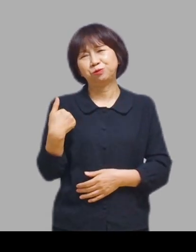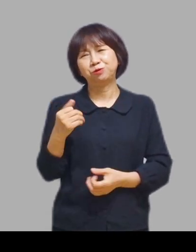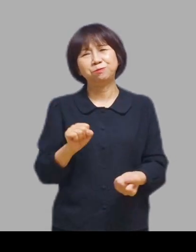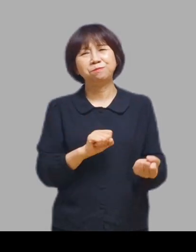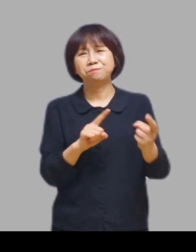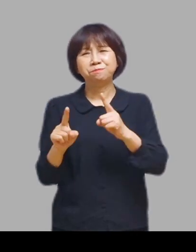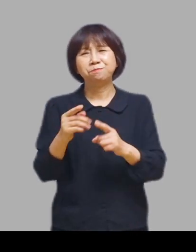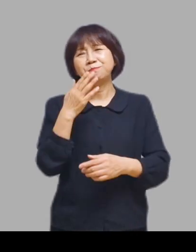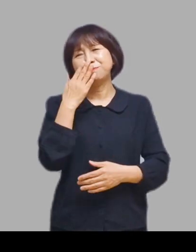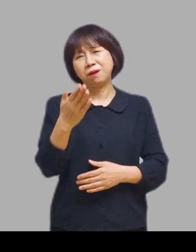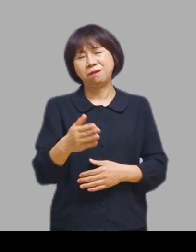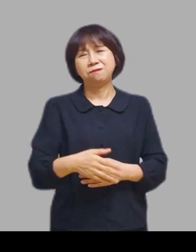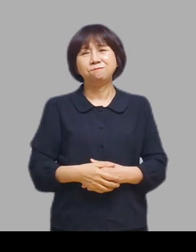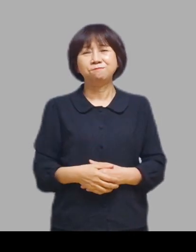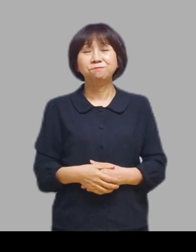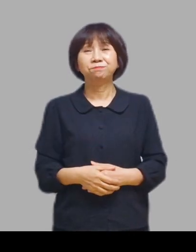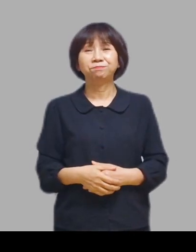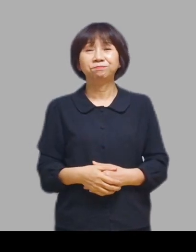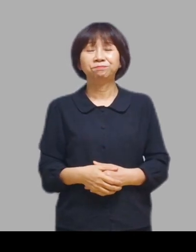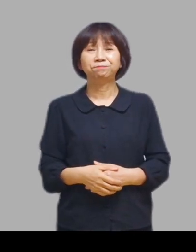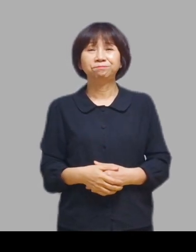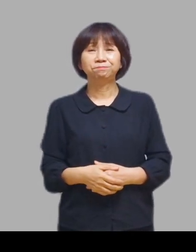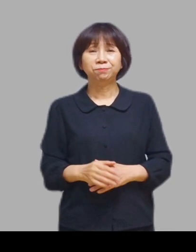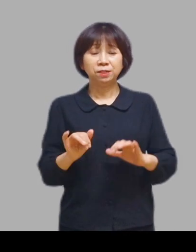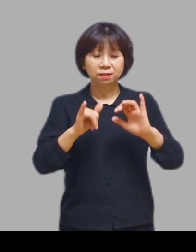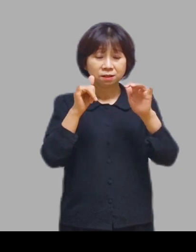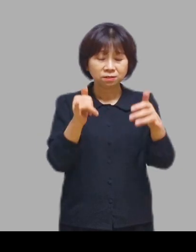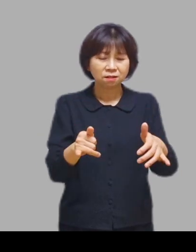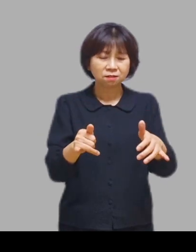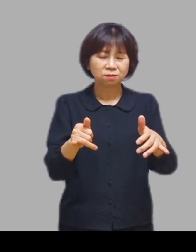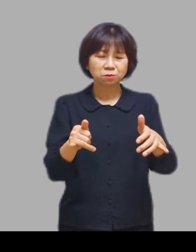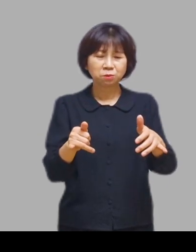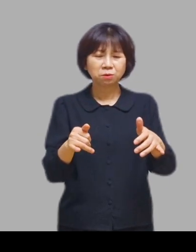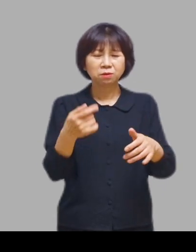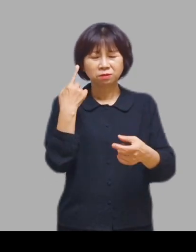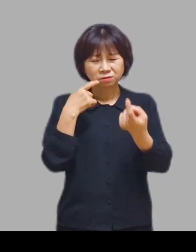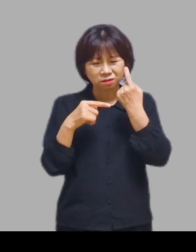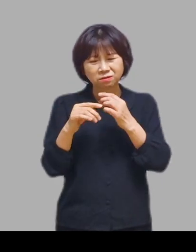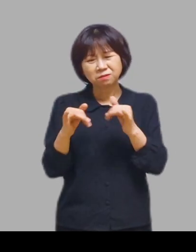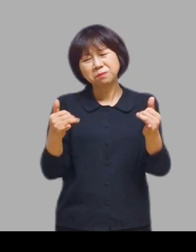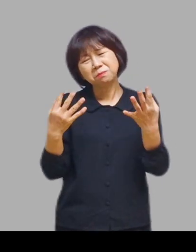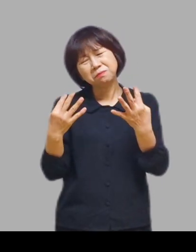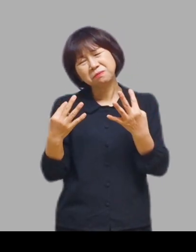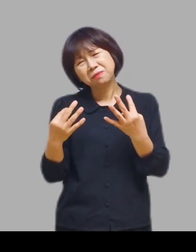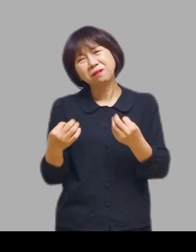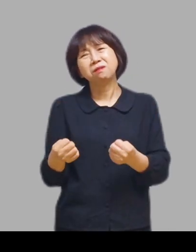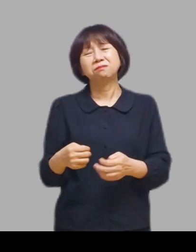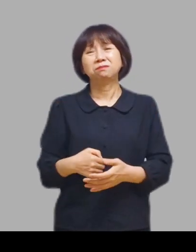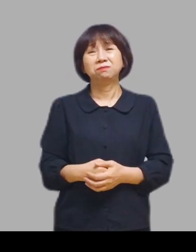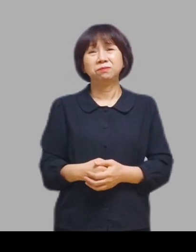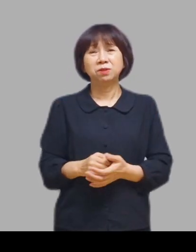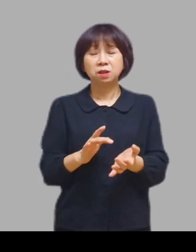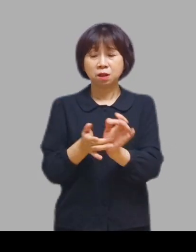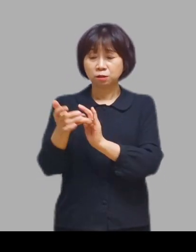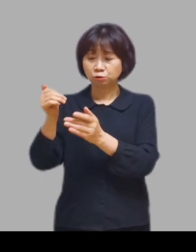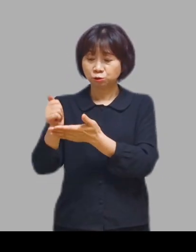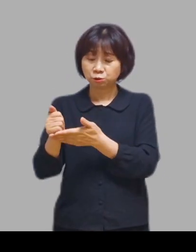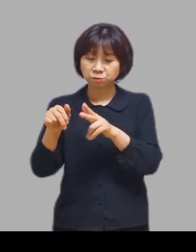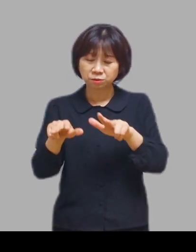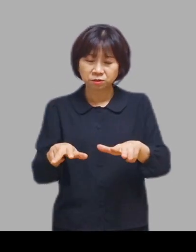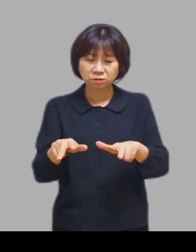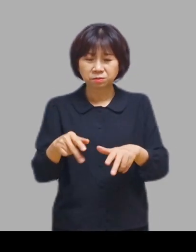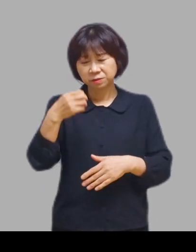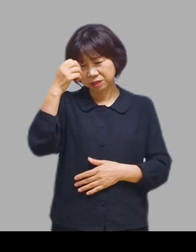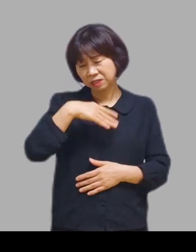다시 일어나게 합니다. 세상에는 지금도 이렇게 상처 입은 사람들이 많이 있어요. 예수님은 오늘 그런 사람을